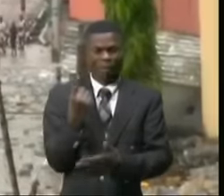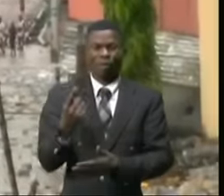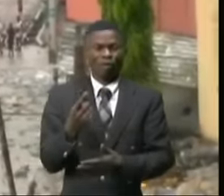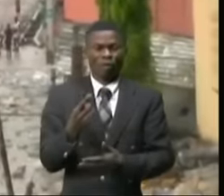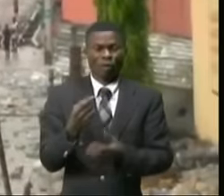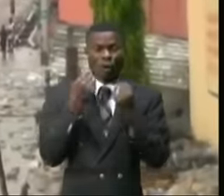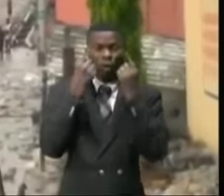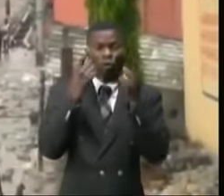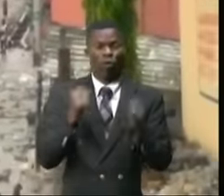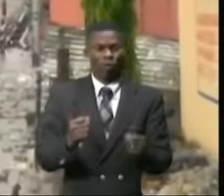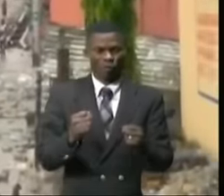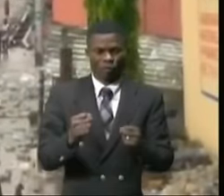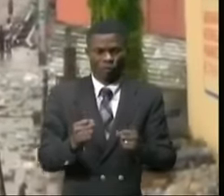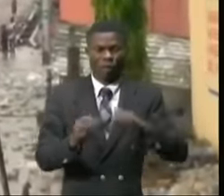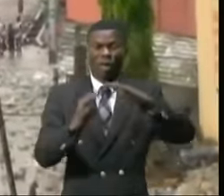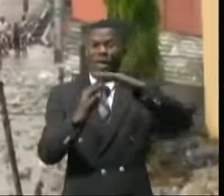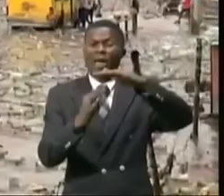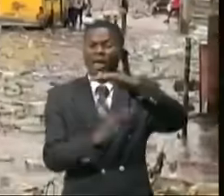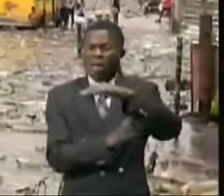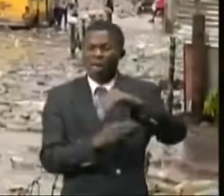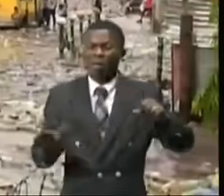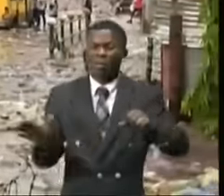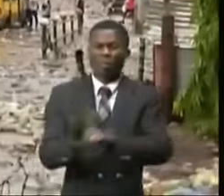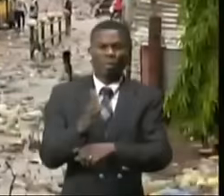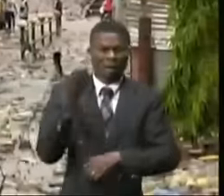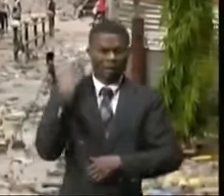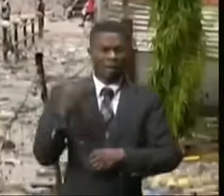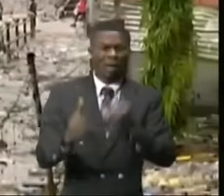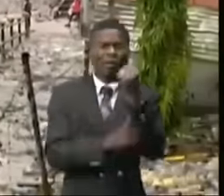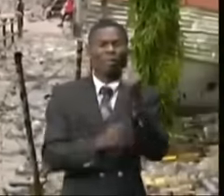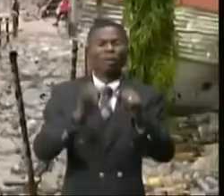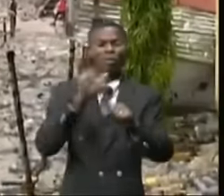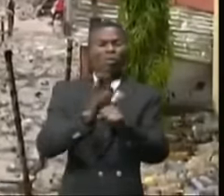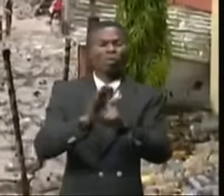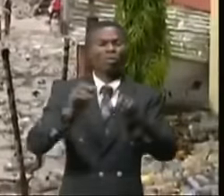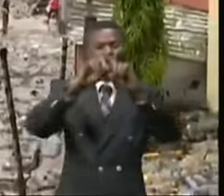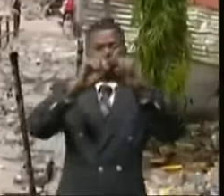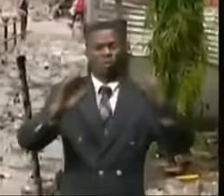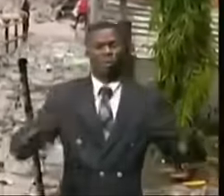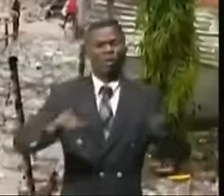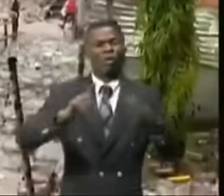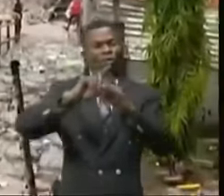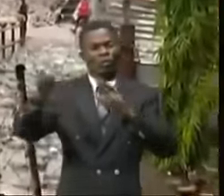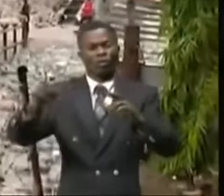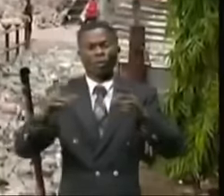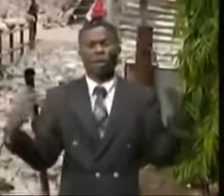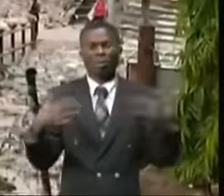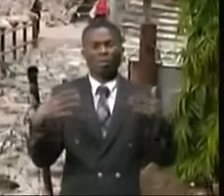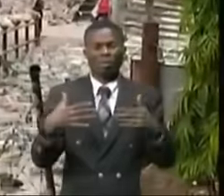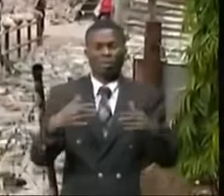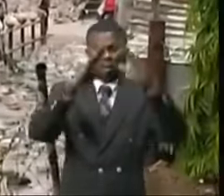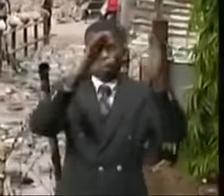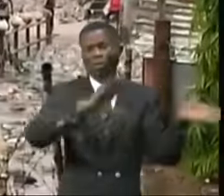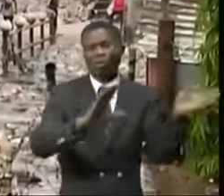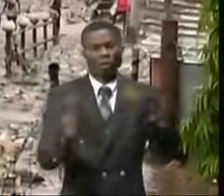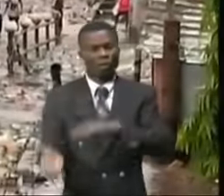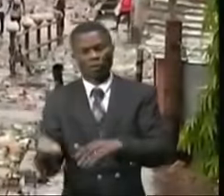Dans le parage, de nombreuses familles ont abandonné leurs habitations, craignant la furie du